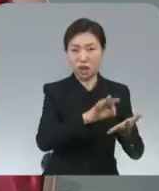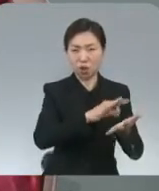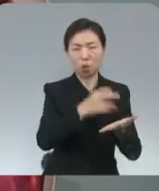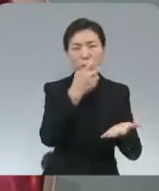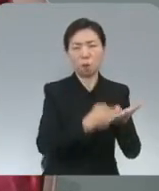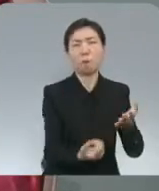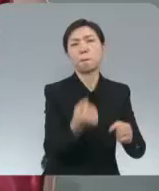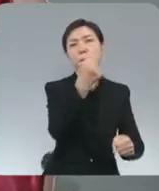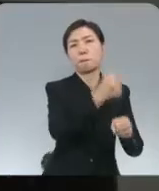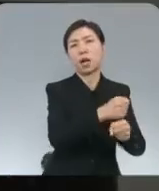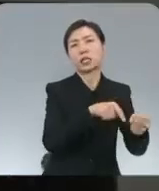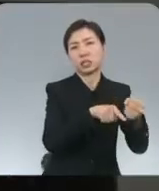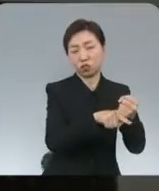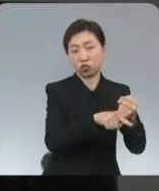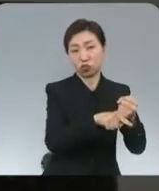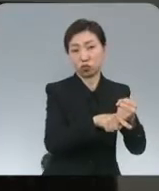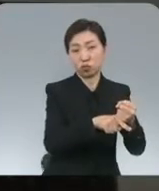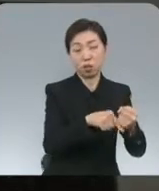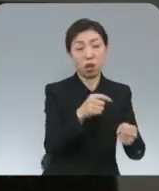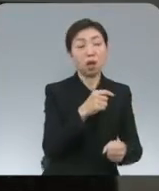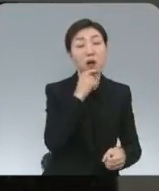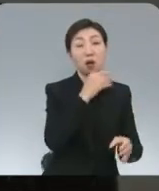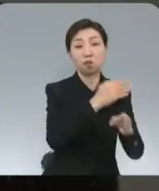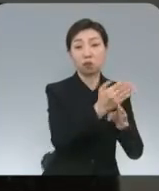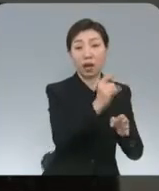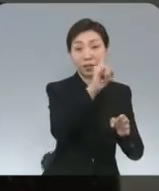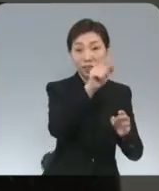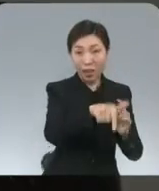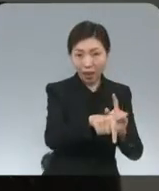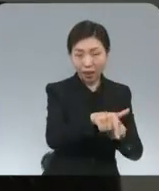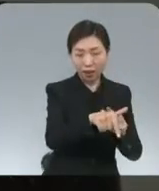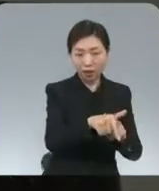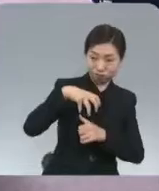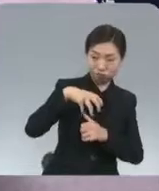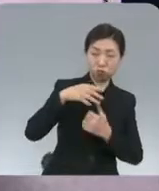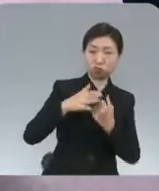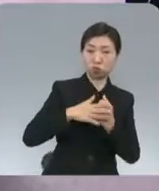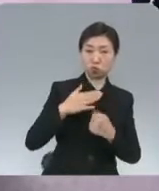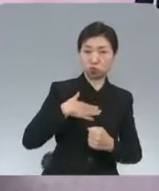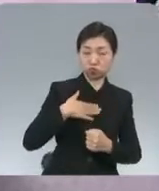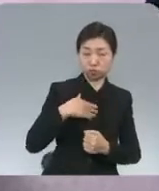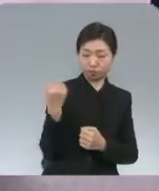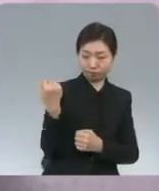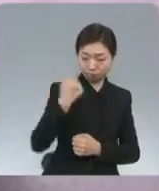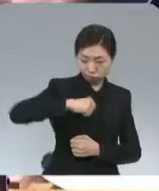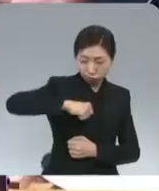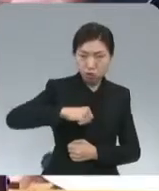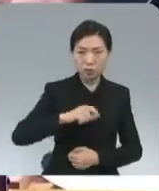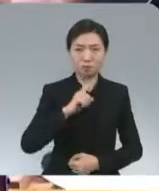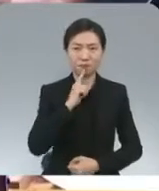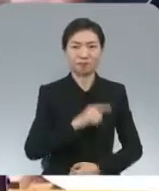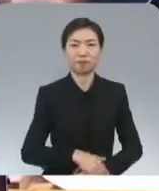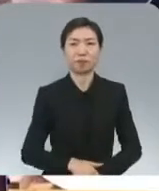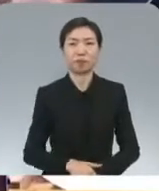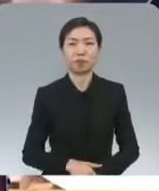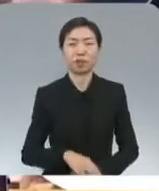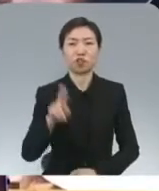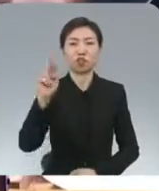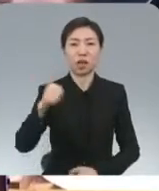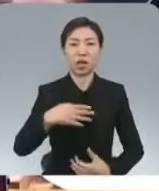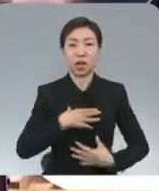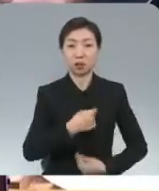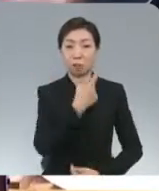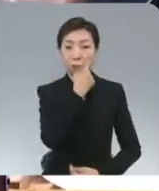したことについては原因はすべてアメリカにあるとしてアメリカの過去30年間にわたる